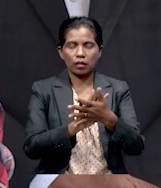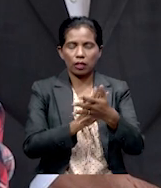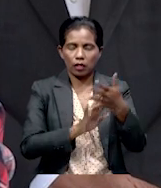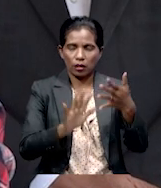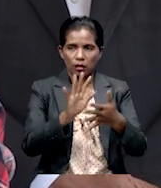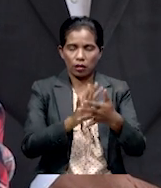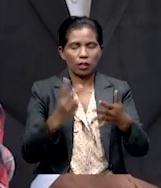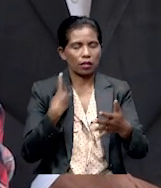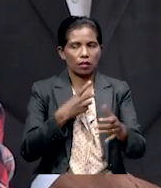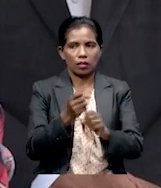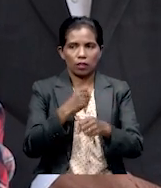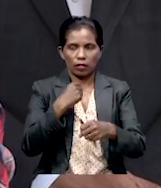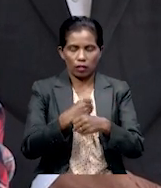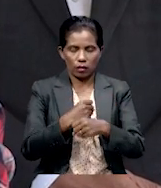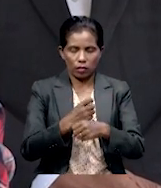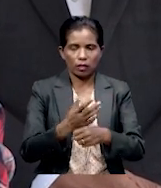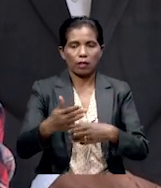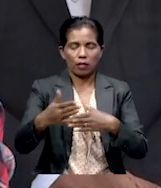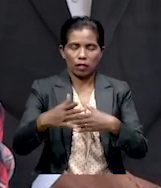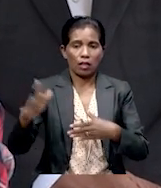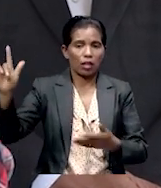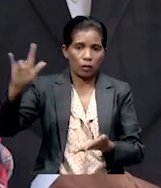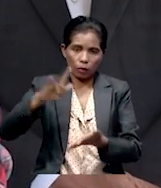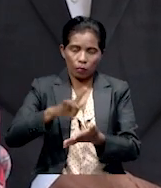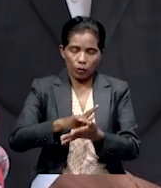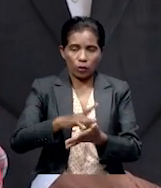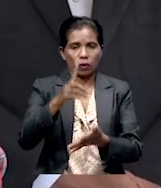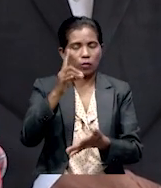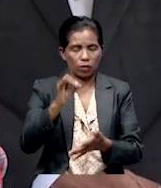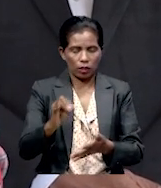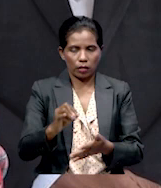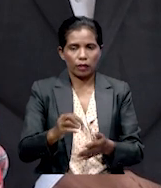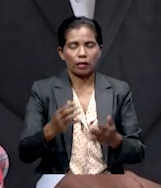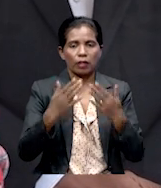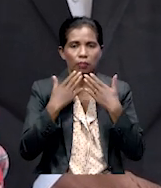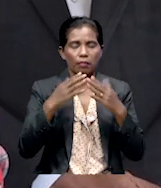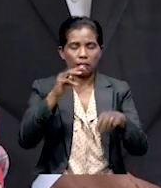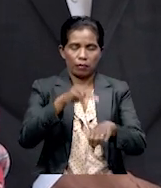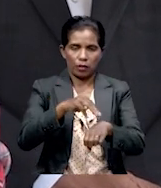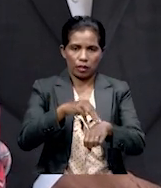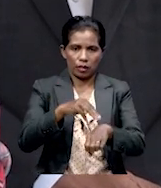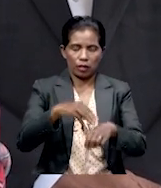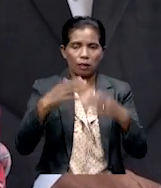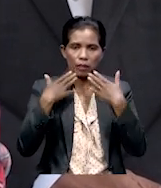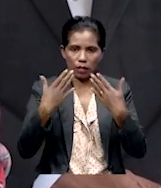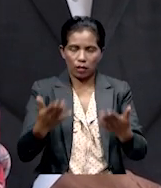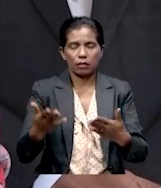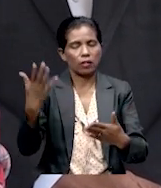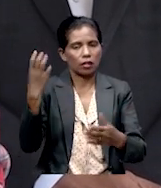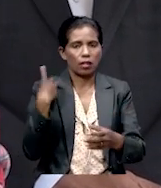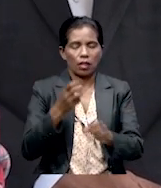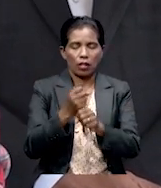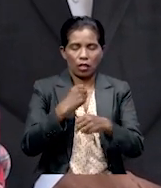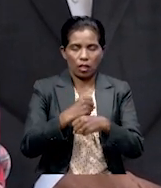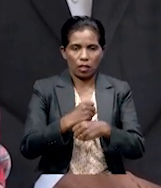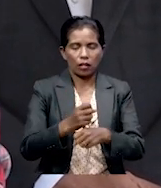recepção, ita se halo ya aeroporto Nicolau Lobato Dili, no misa agradecimento nien, ita se halo ya tasitolu, iha dia seis